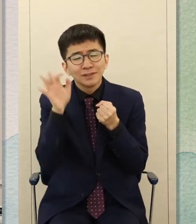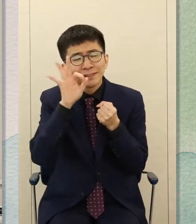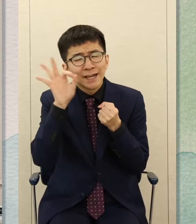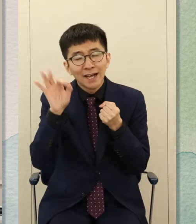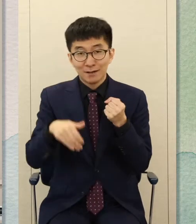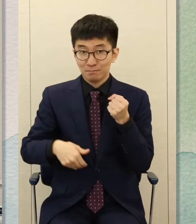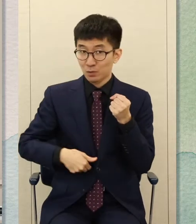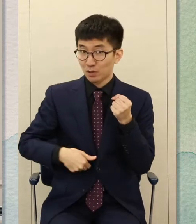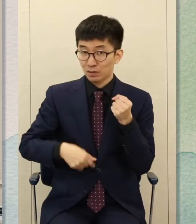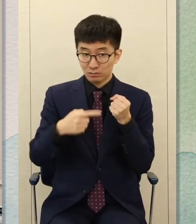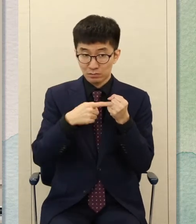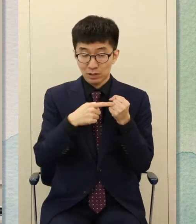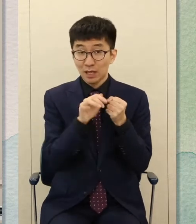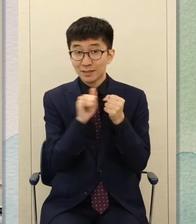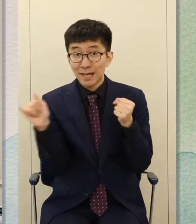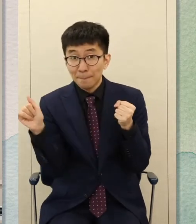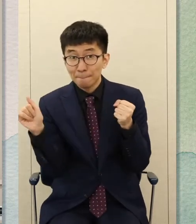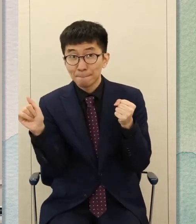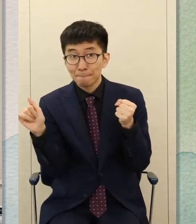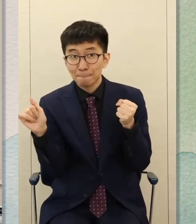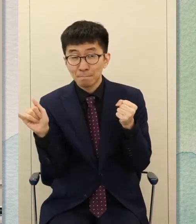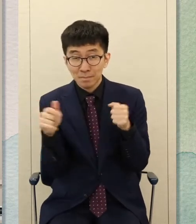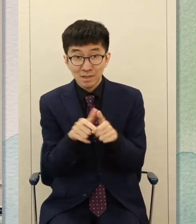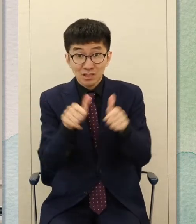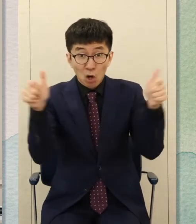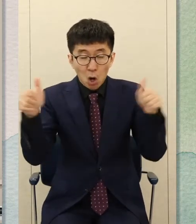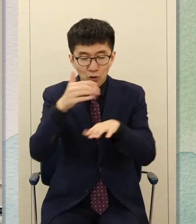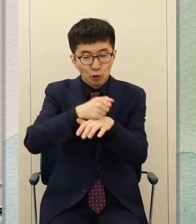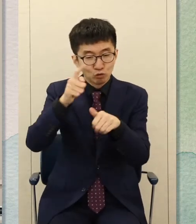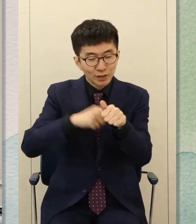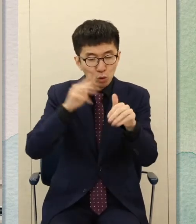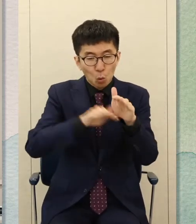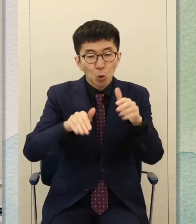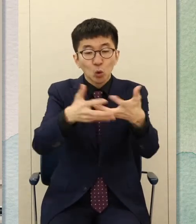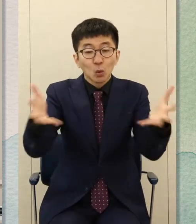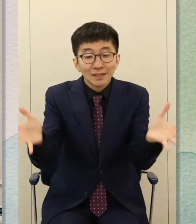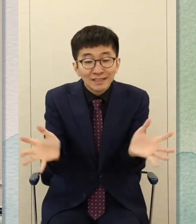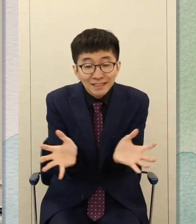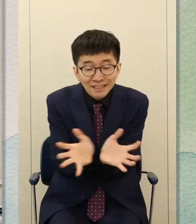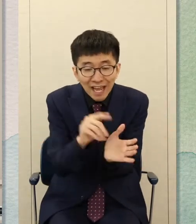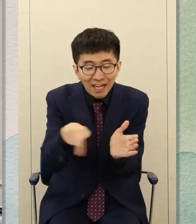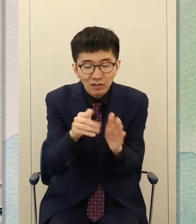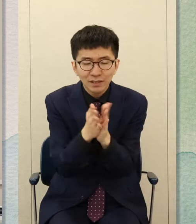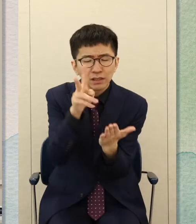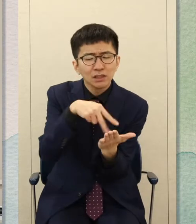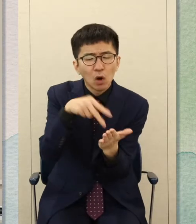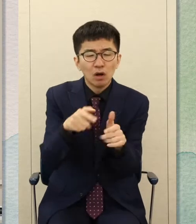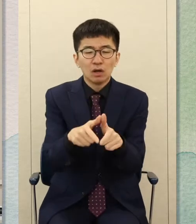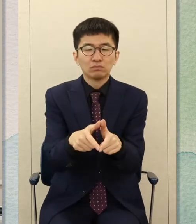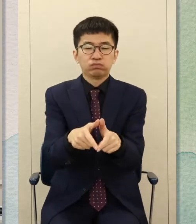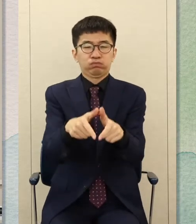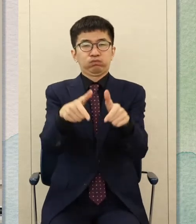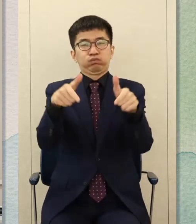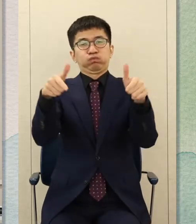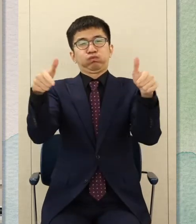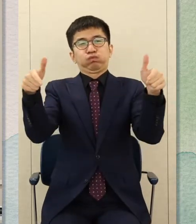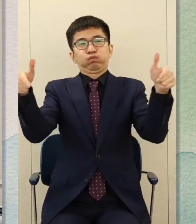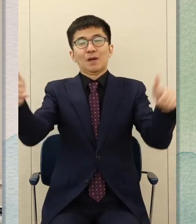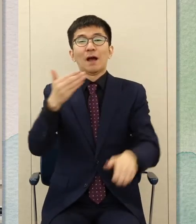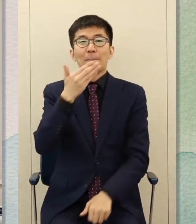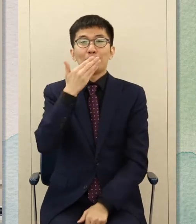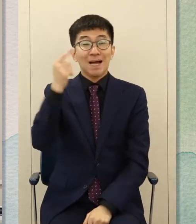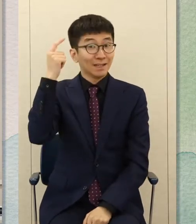그리고 저런 사람들이 늘어나면 결국 공동체 내에서 독서가 저는 활성화될 거라고 생각합니다.